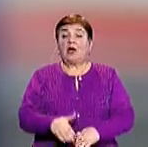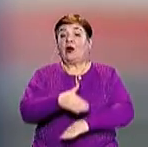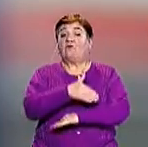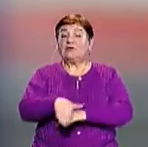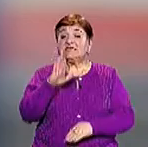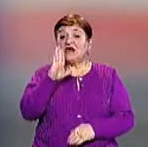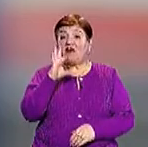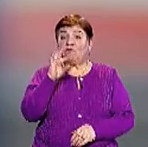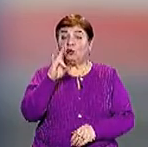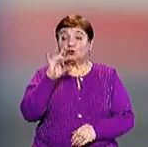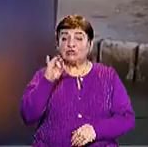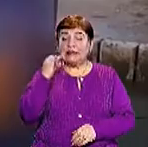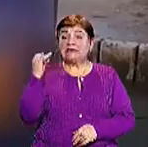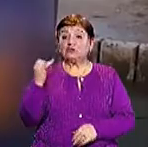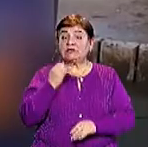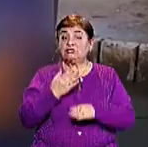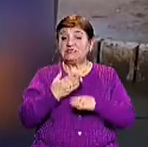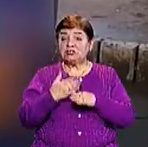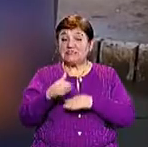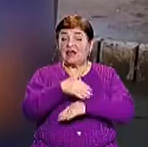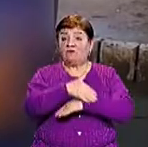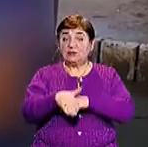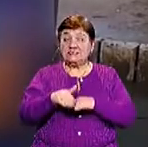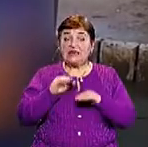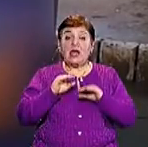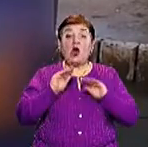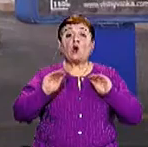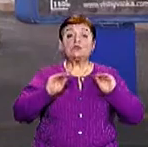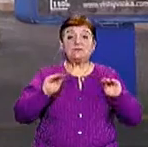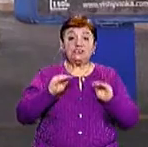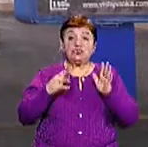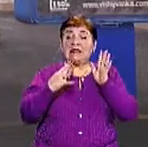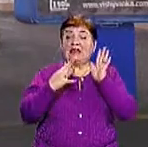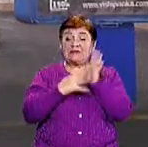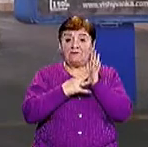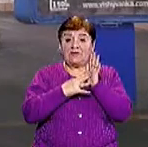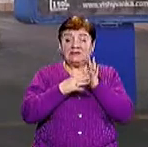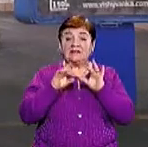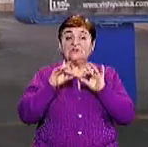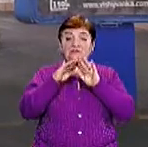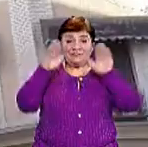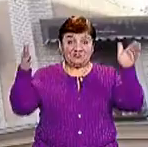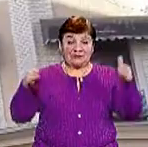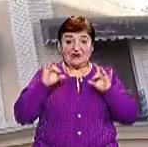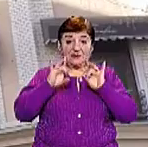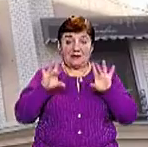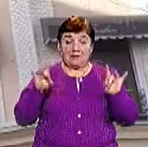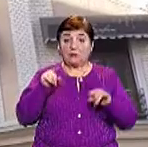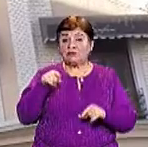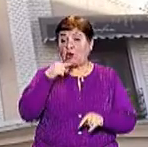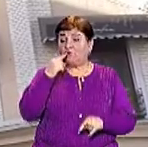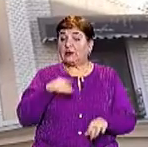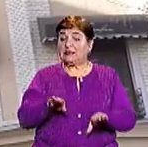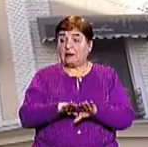Вулиця Волошина в історичній частині Ужгорода. З обох боків розміщені 9 сітілайтів. Ужгородці Андрій Гададі та Володимир Мишанич про це говорять